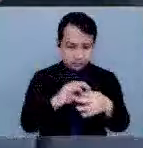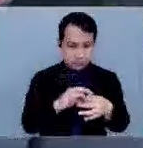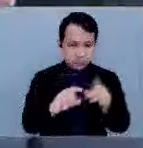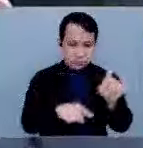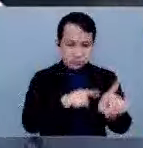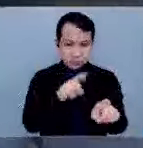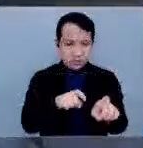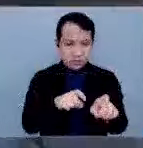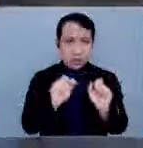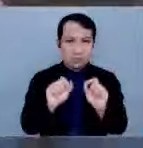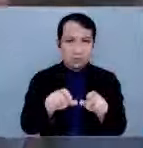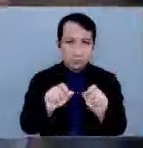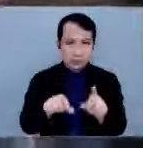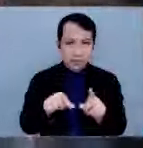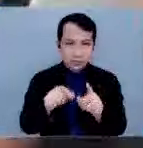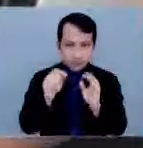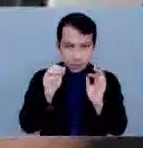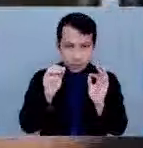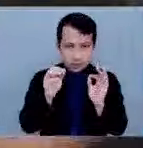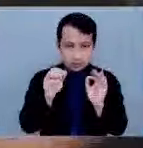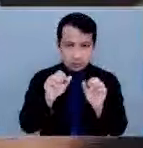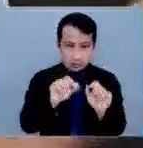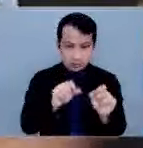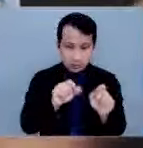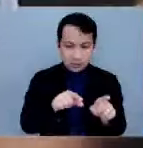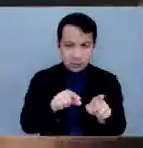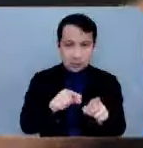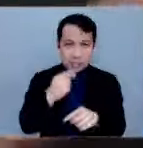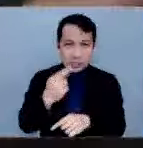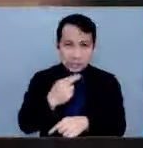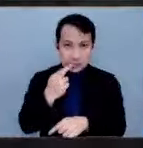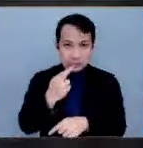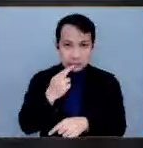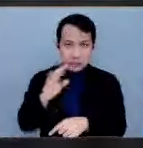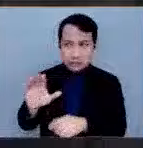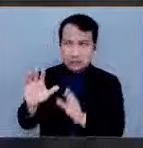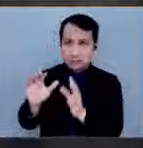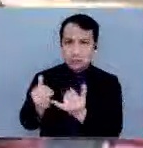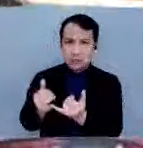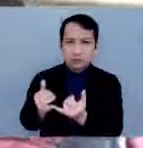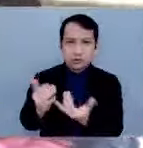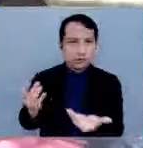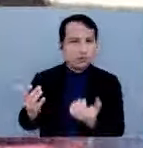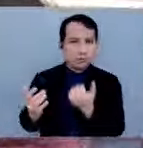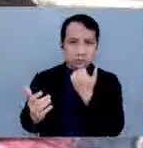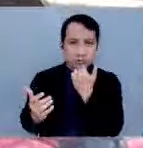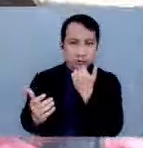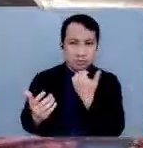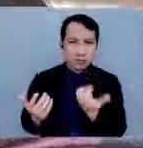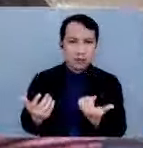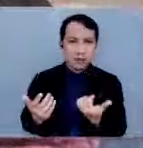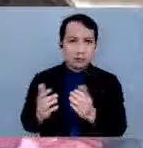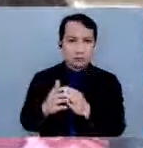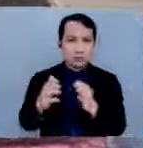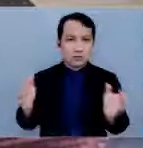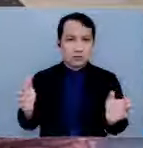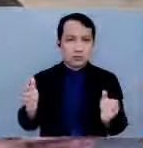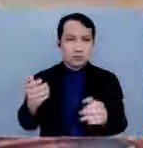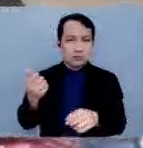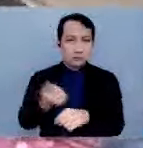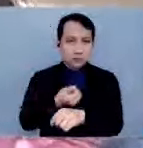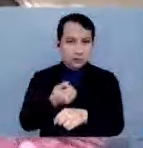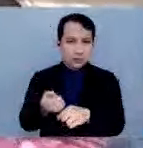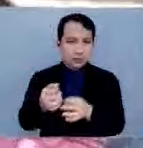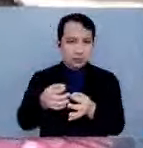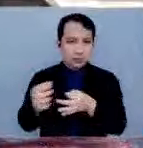pagbebenta ng bigas sa mga piling trader. Giit nila, wala naman silang ginawang masama. Malaking dagok din daw ang suspension lalo't